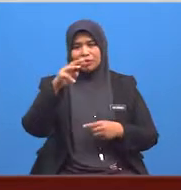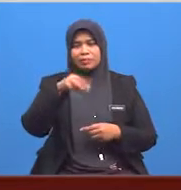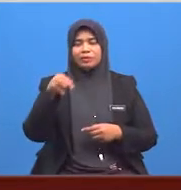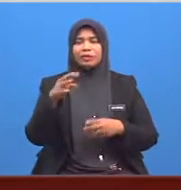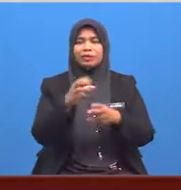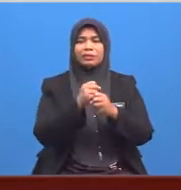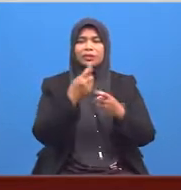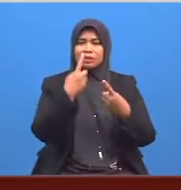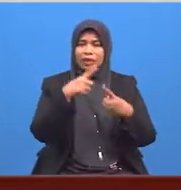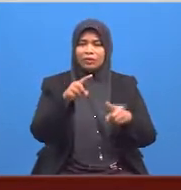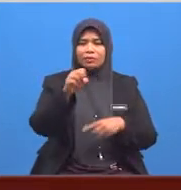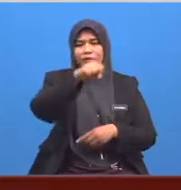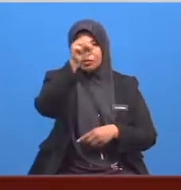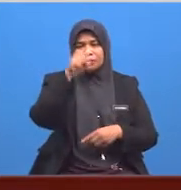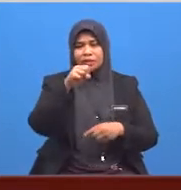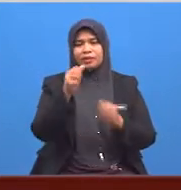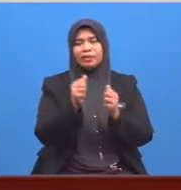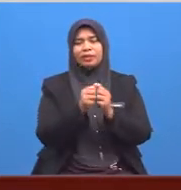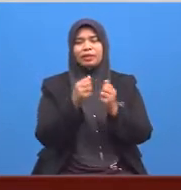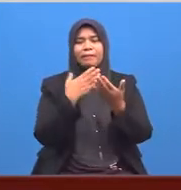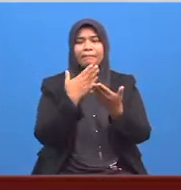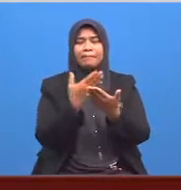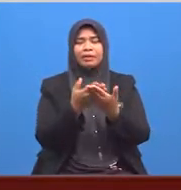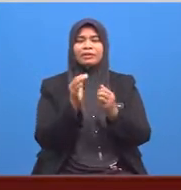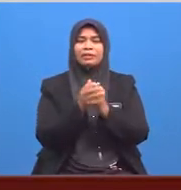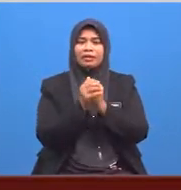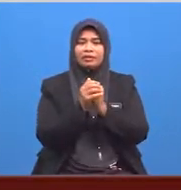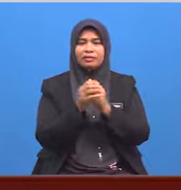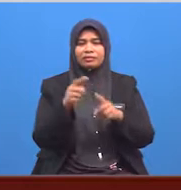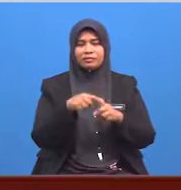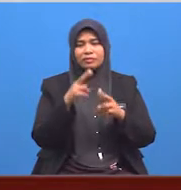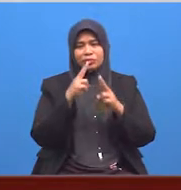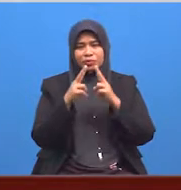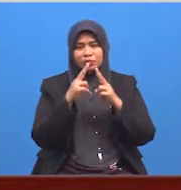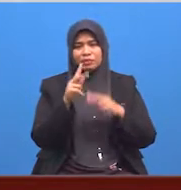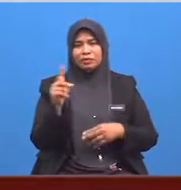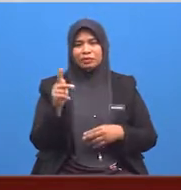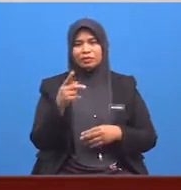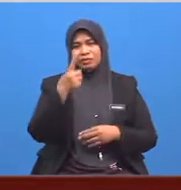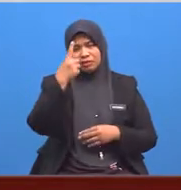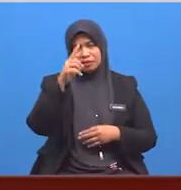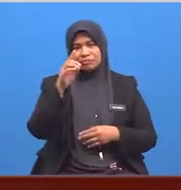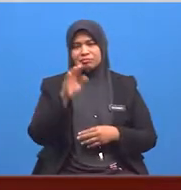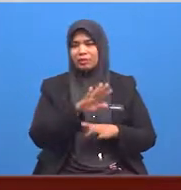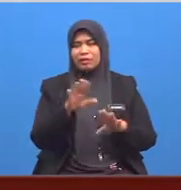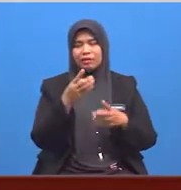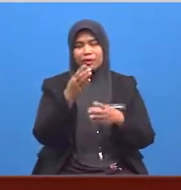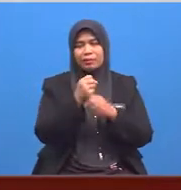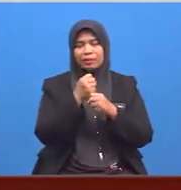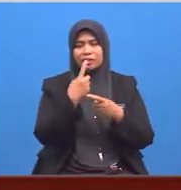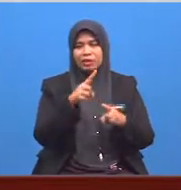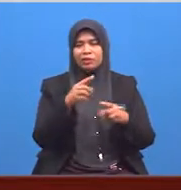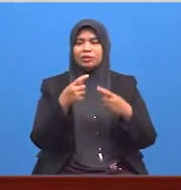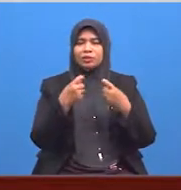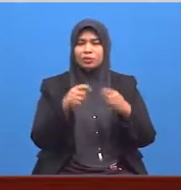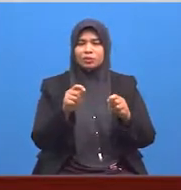suara Ustadzah dengan baik sekali tahniah diucapkan bagi yang tidak dapat menjawab jubel jawab